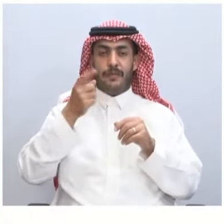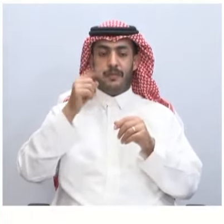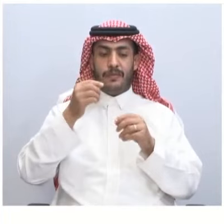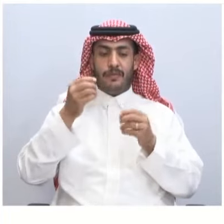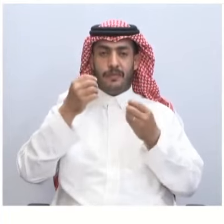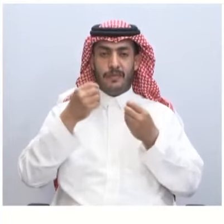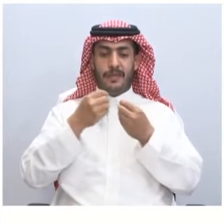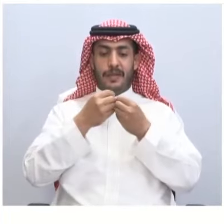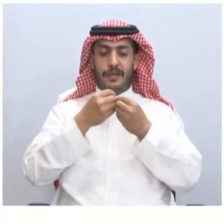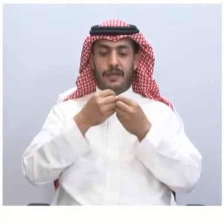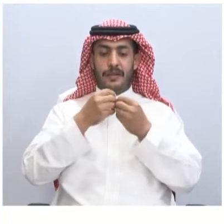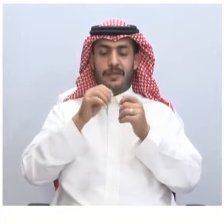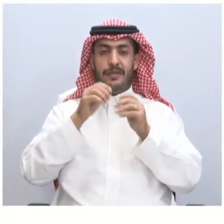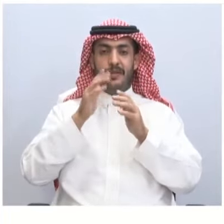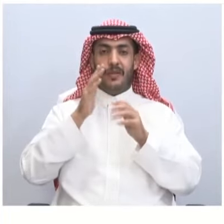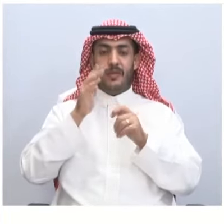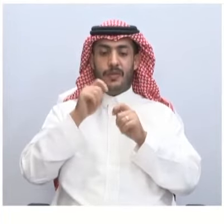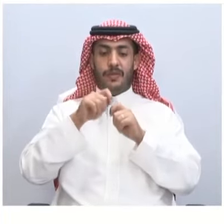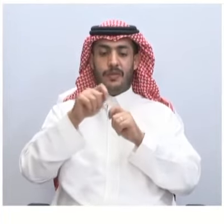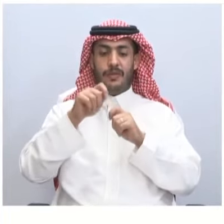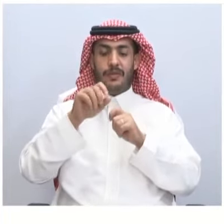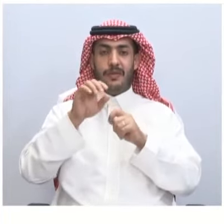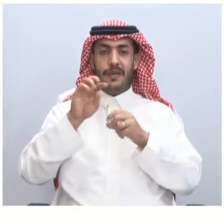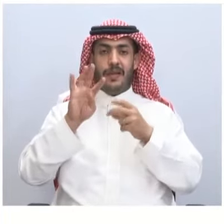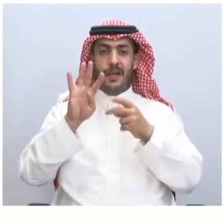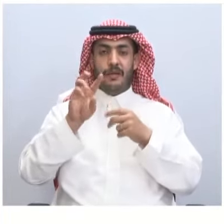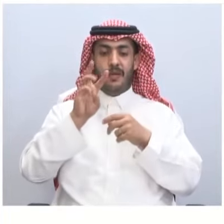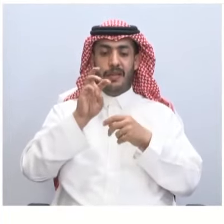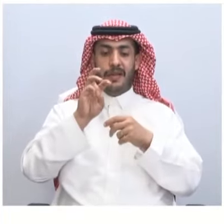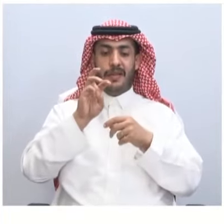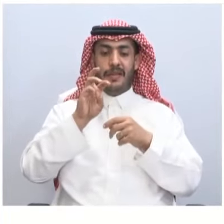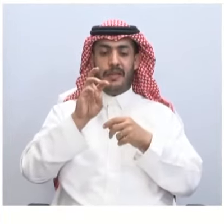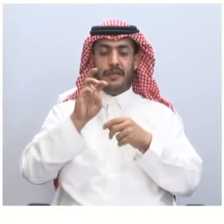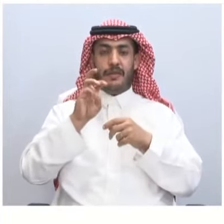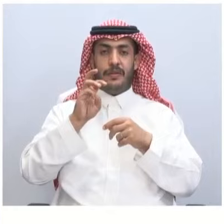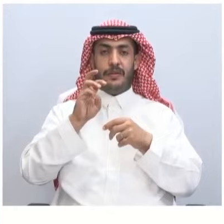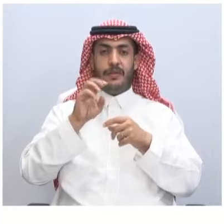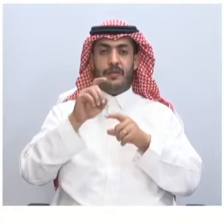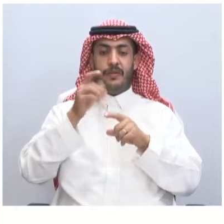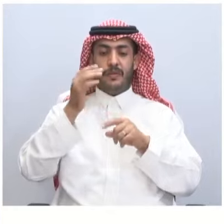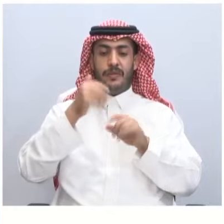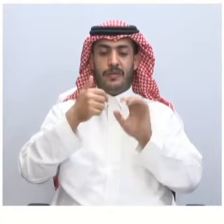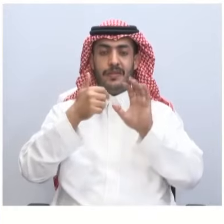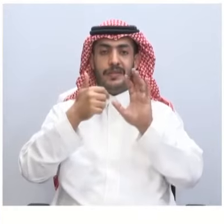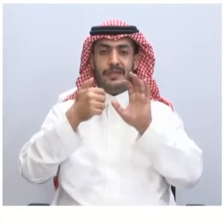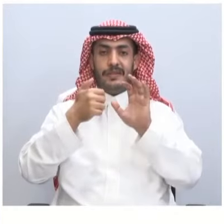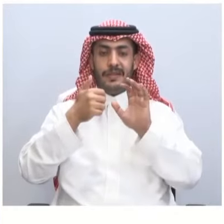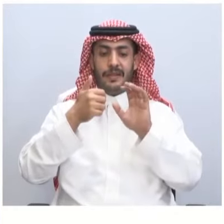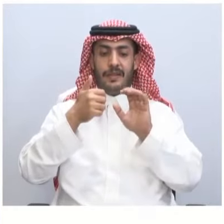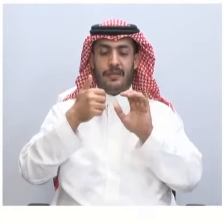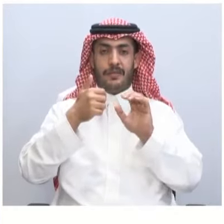وتمتد بين خطي طول 34 درجه و60